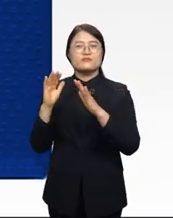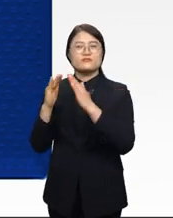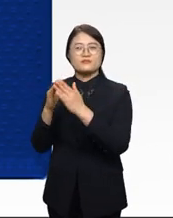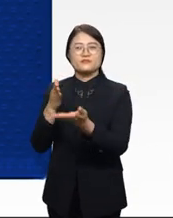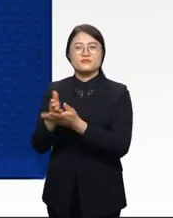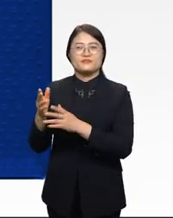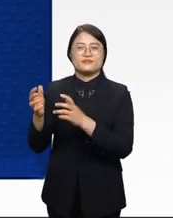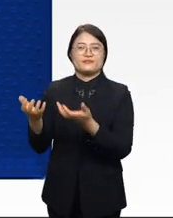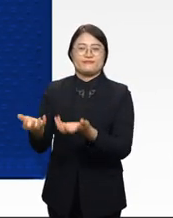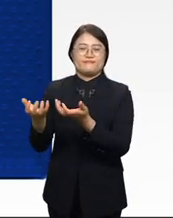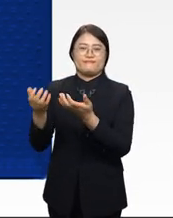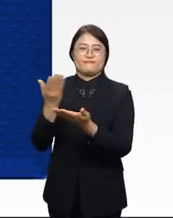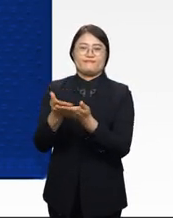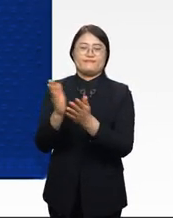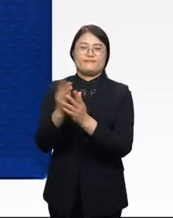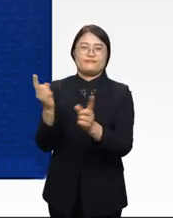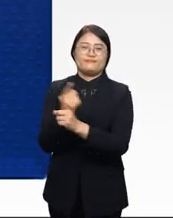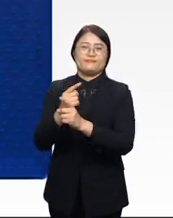보일러 수리원을 모집합니다.